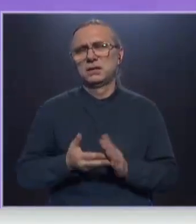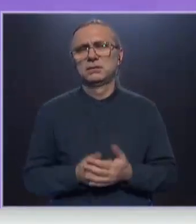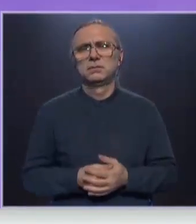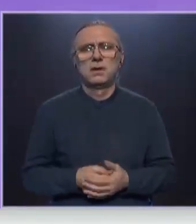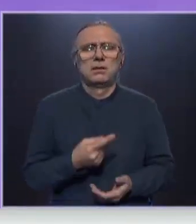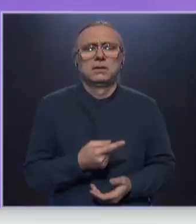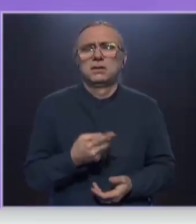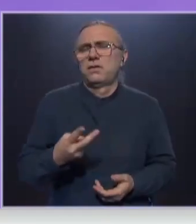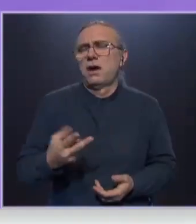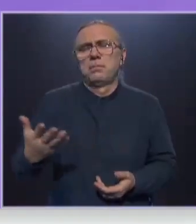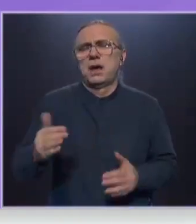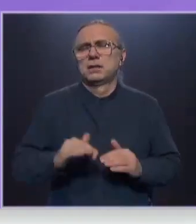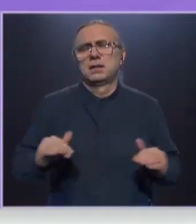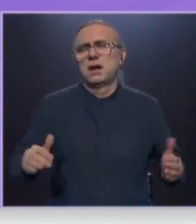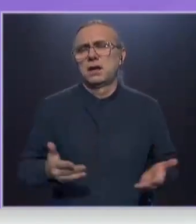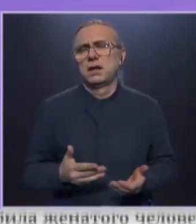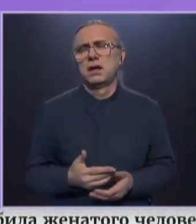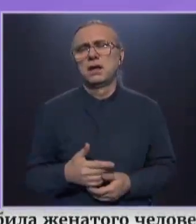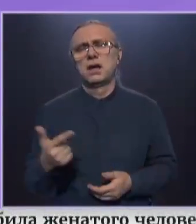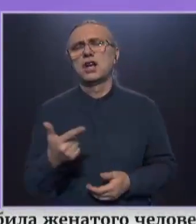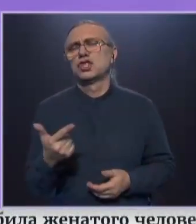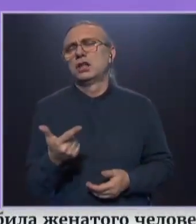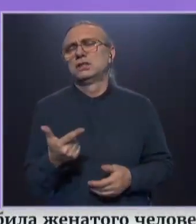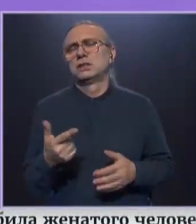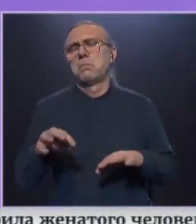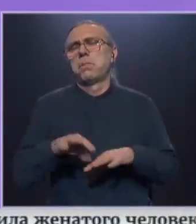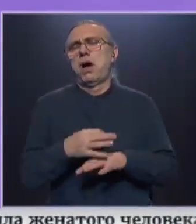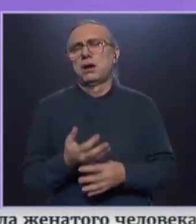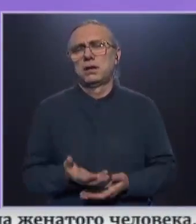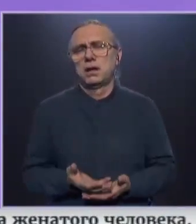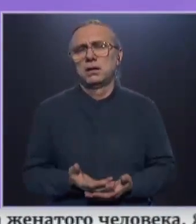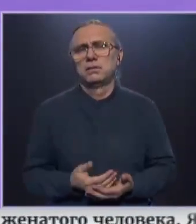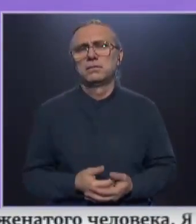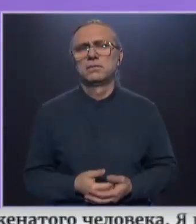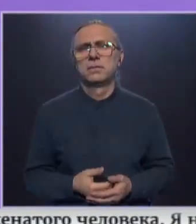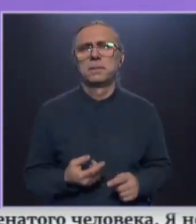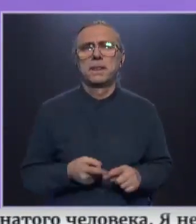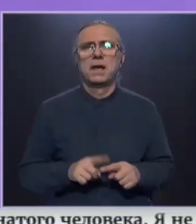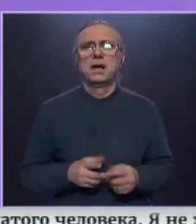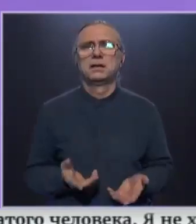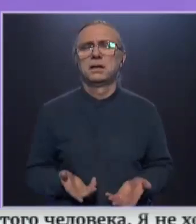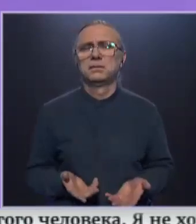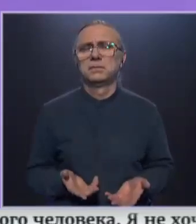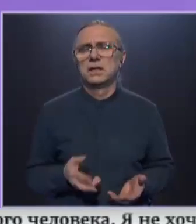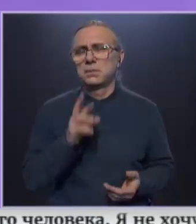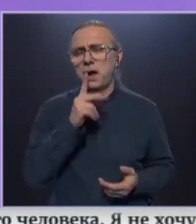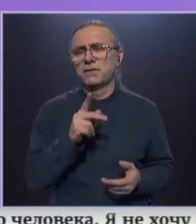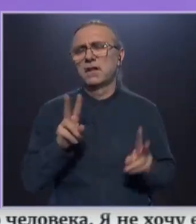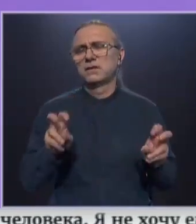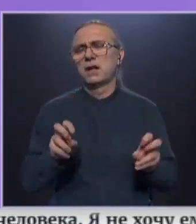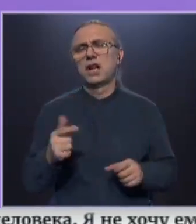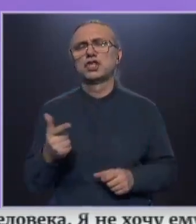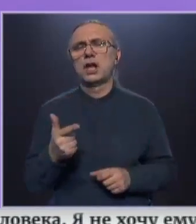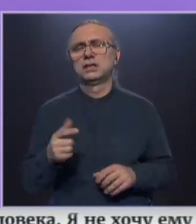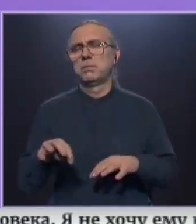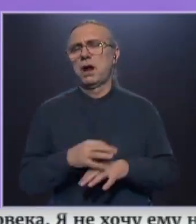пять детей в гражданском, в так называемом гражданском браке, хотя это совершенно неправильное название. Гражданским браком можно